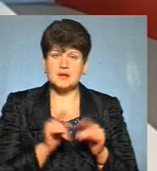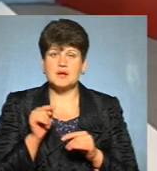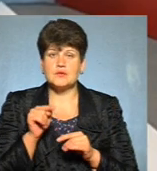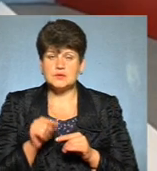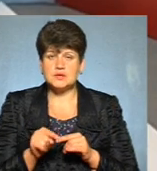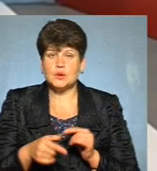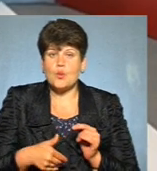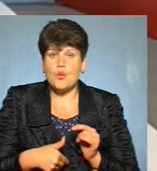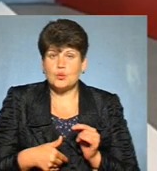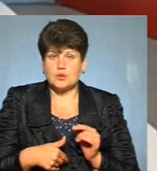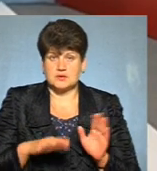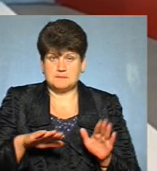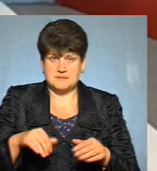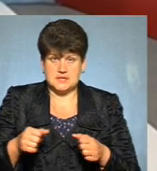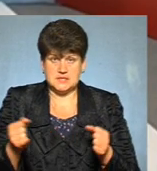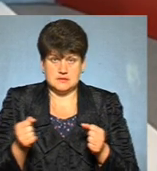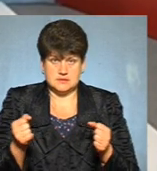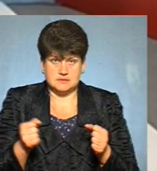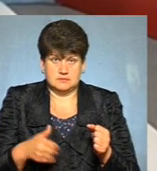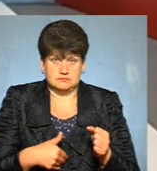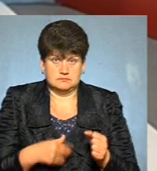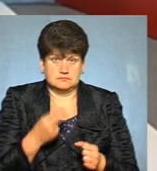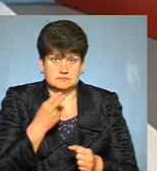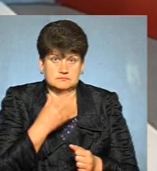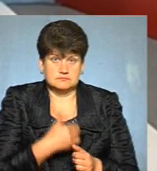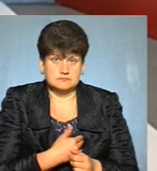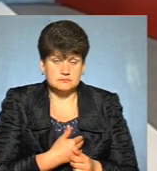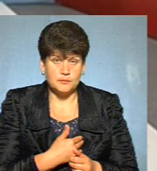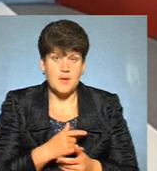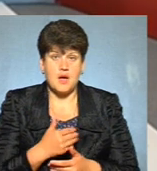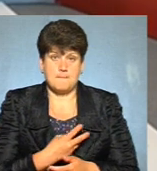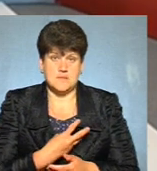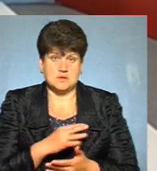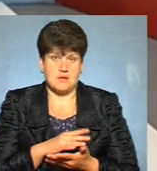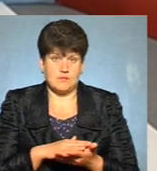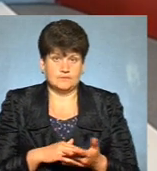зими голодними, а бажання